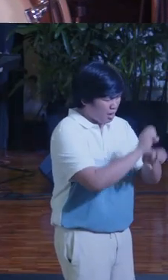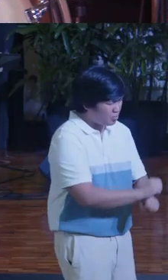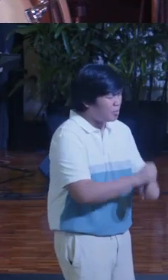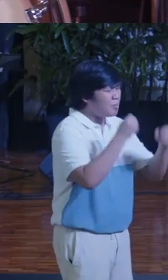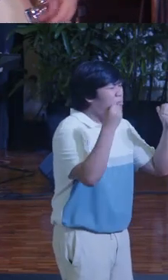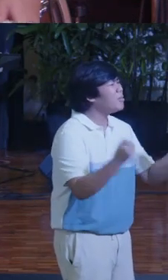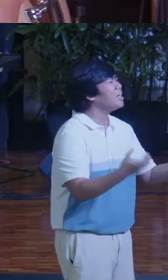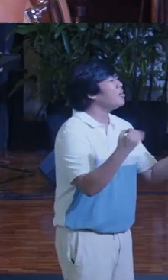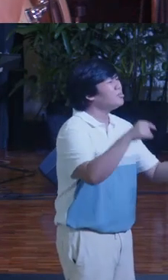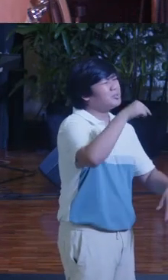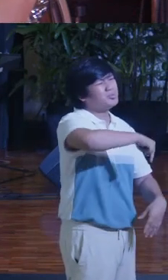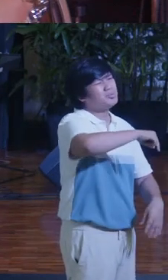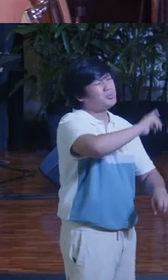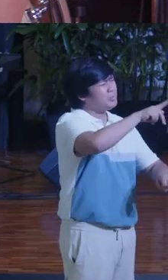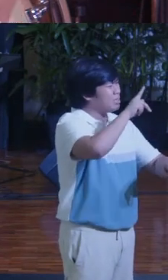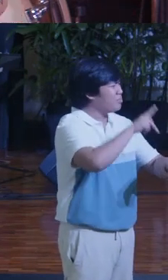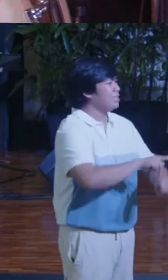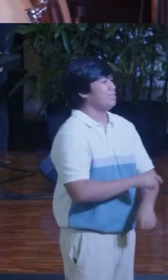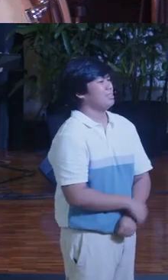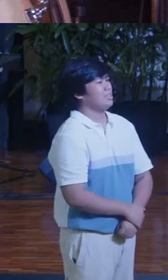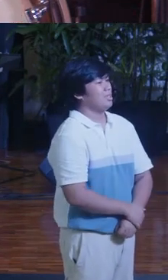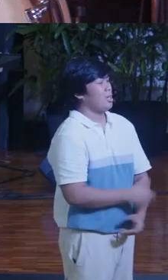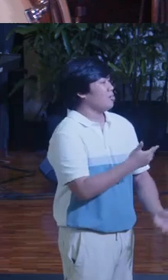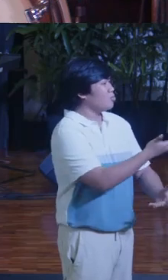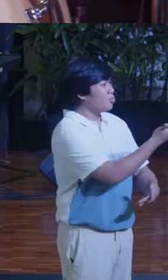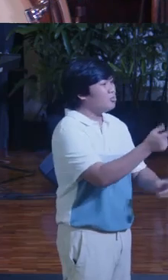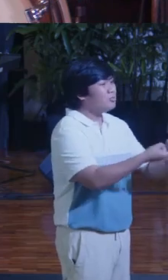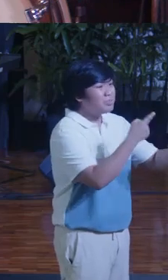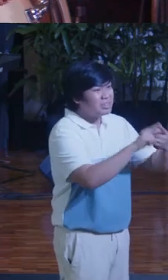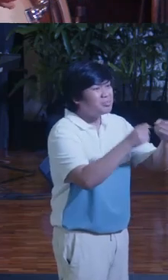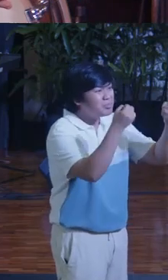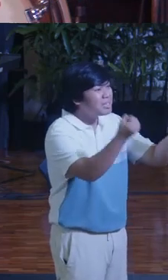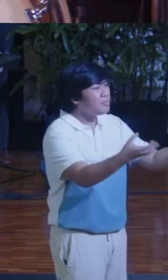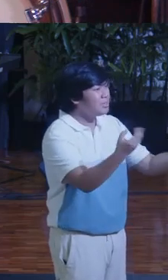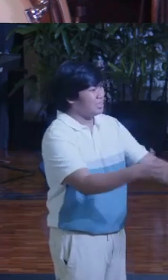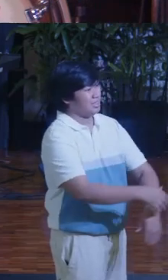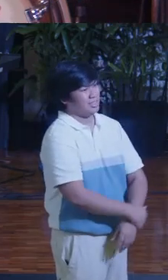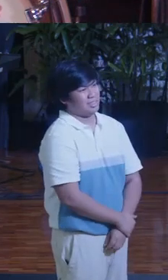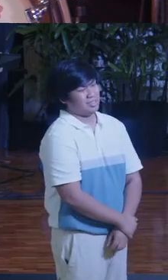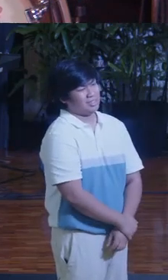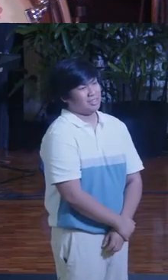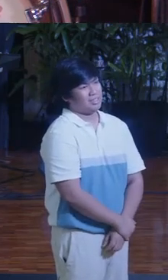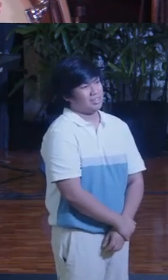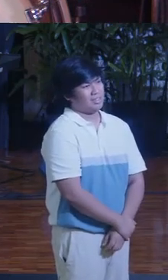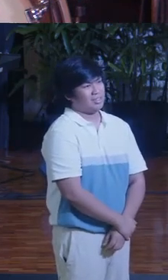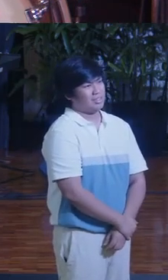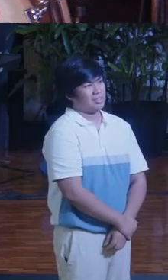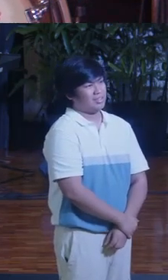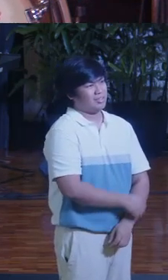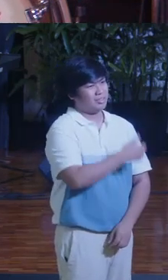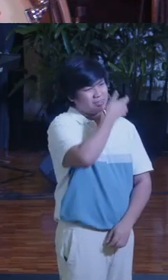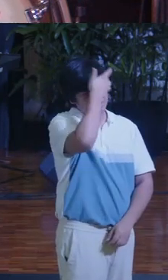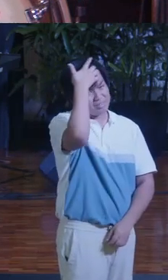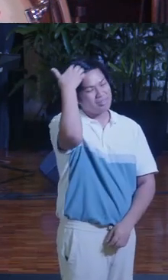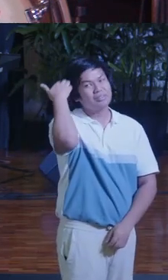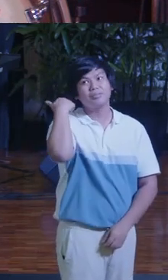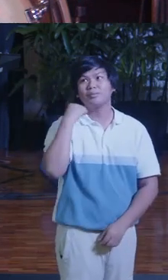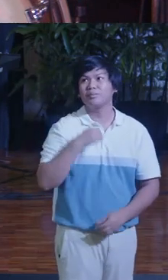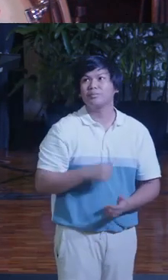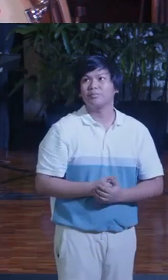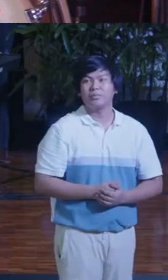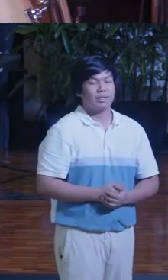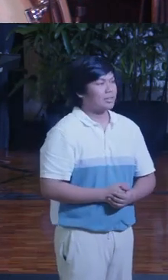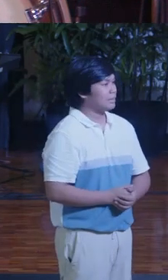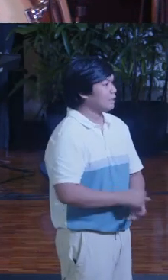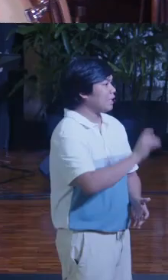80 million po. Ang binanggit ng numero, ilan lang? 2 million ba? 80